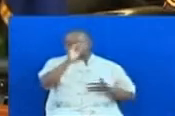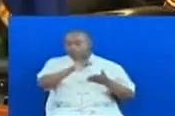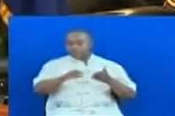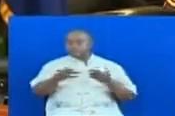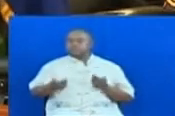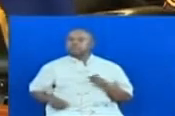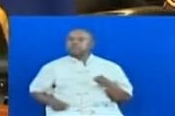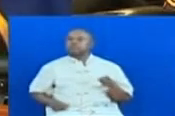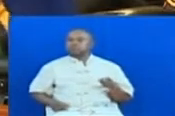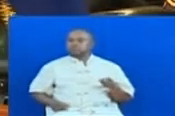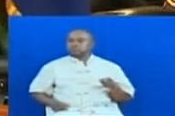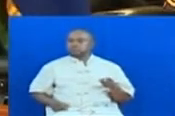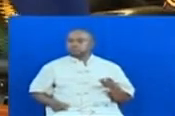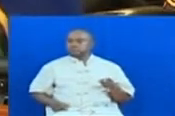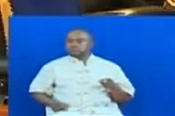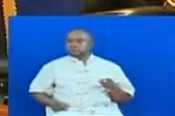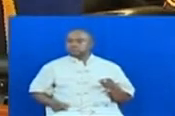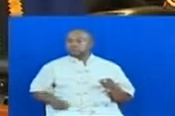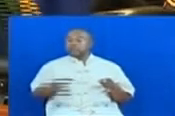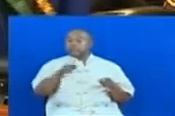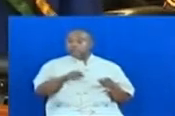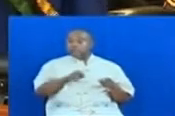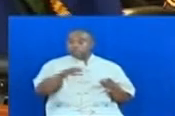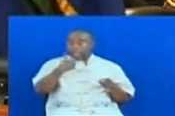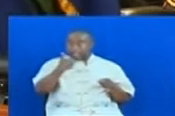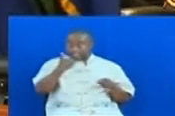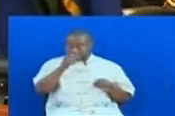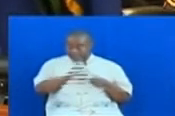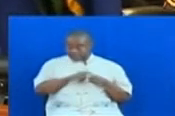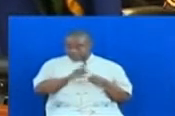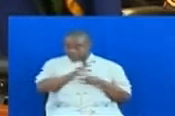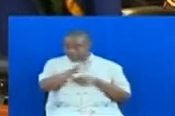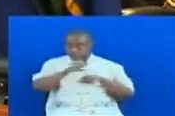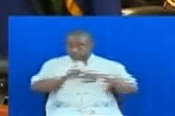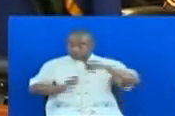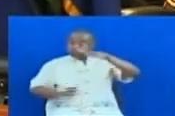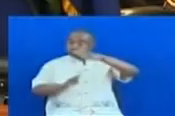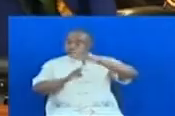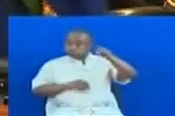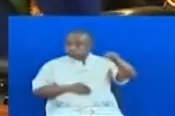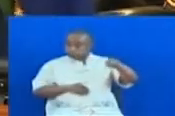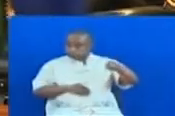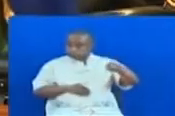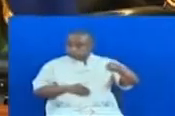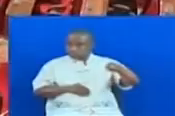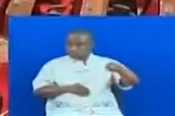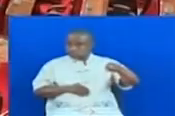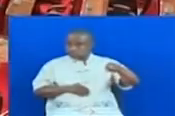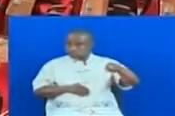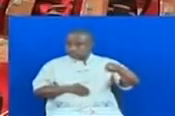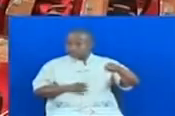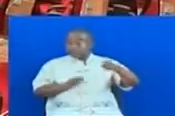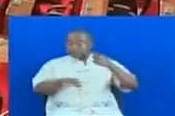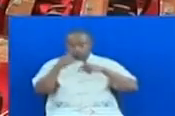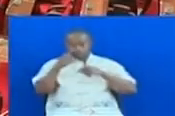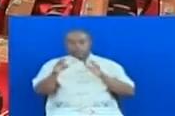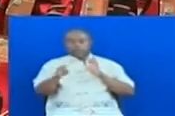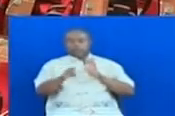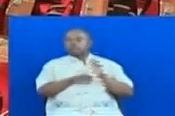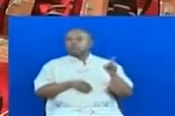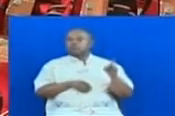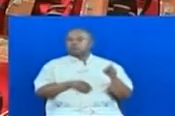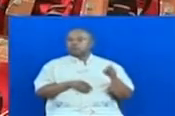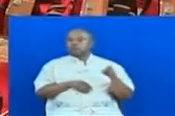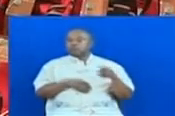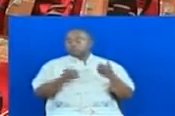hawatajaza sasa hizo fomu, watajaza wakati wao utakapofika mwisho kwa mujibu wa katiba yetu. Kwa hiyo